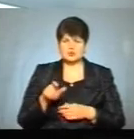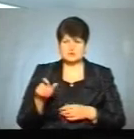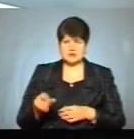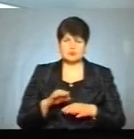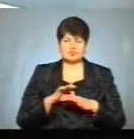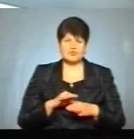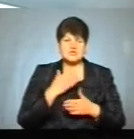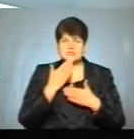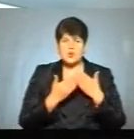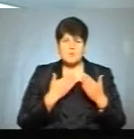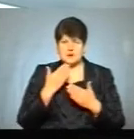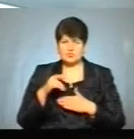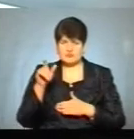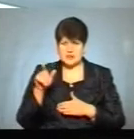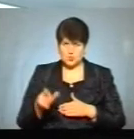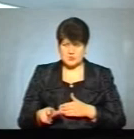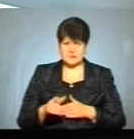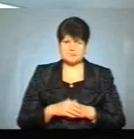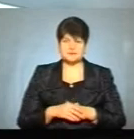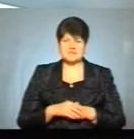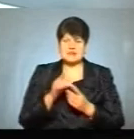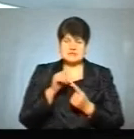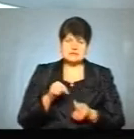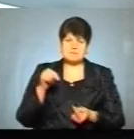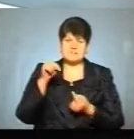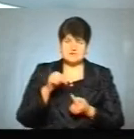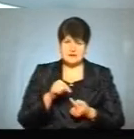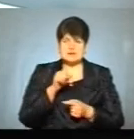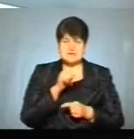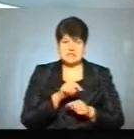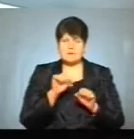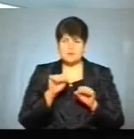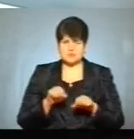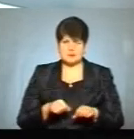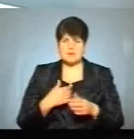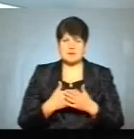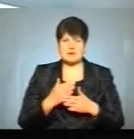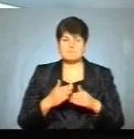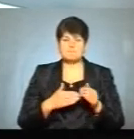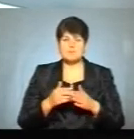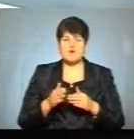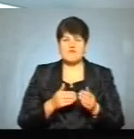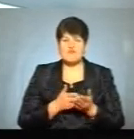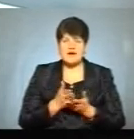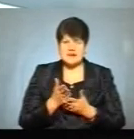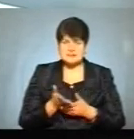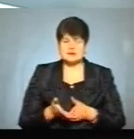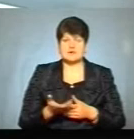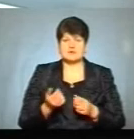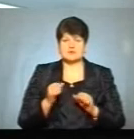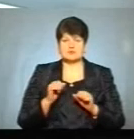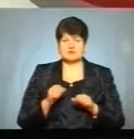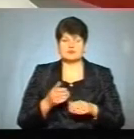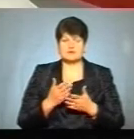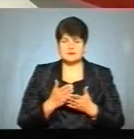відповідне опитування людини, ну, і співставляються її можливості, наприклад, її професія, чи є такі професії, чи ймовірні вони на